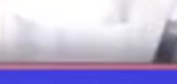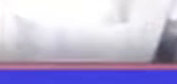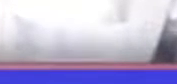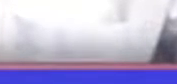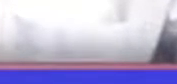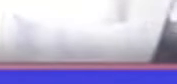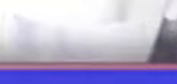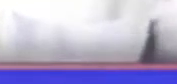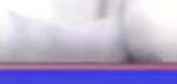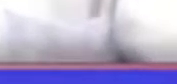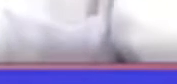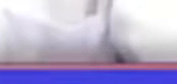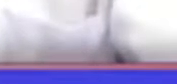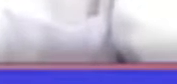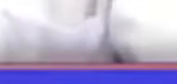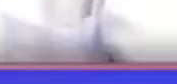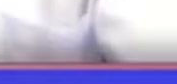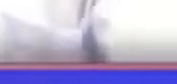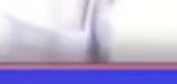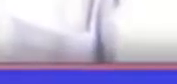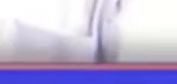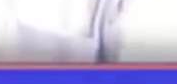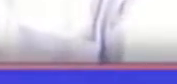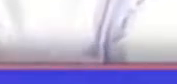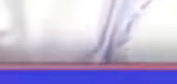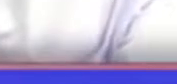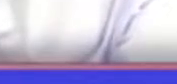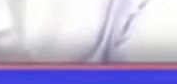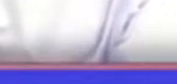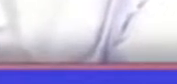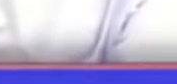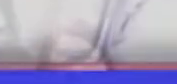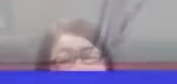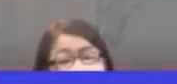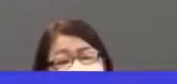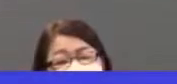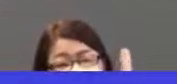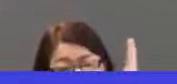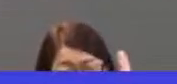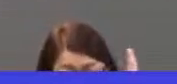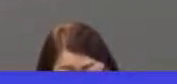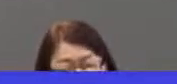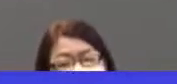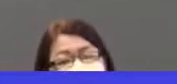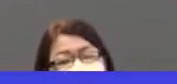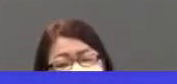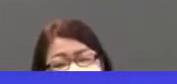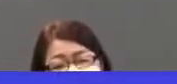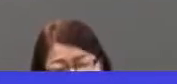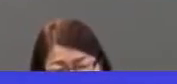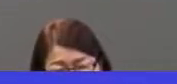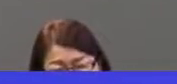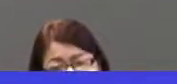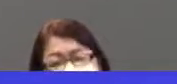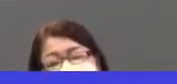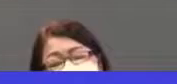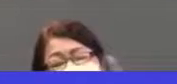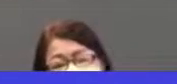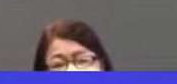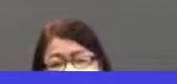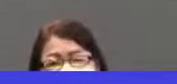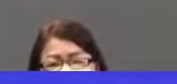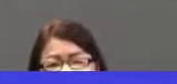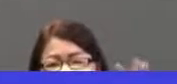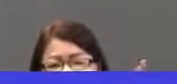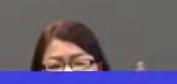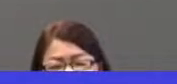ป่าเขาใหญ่นะคะคุณสุนทรวิลาวันนี่เป็นพ่อของคุณกนกวรรณวิลาวันรัฐมนตรีช่วยว่าการกระทรวงศึก